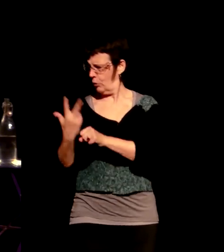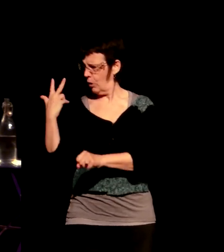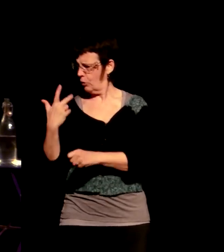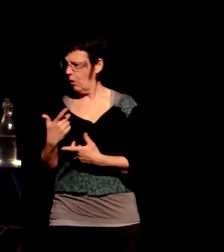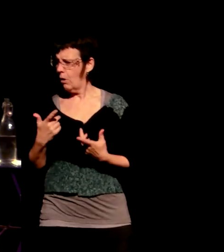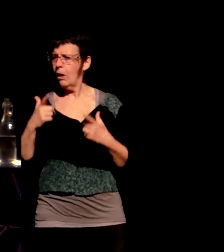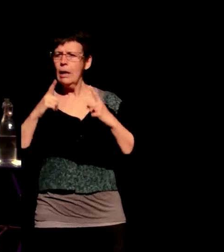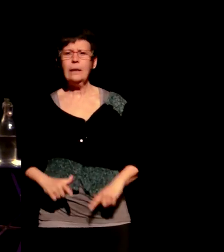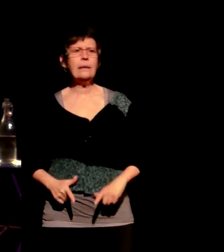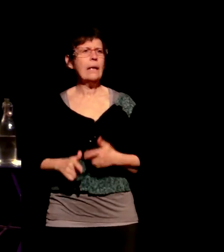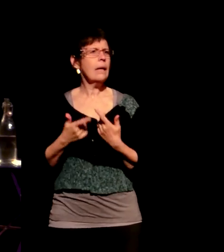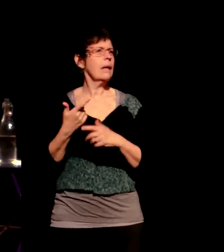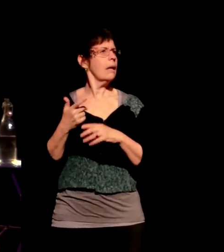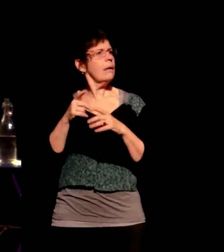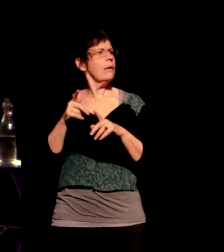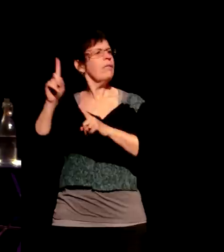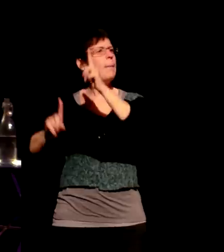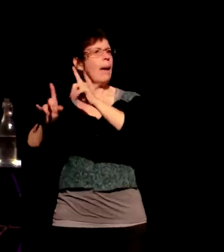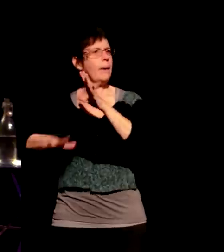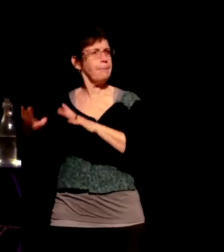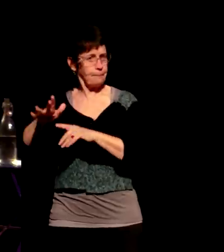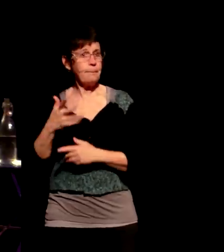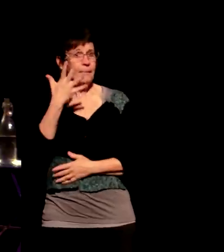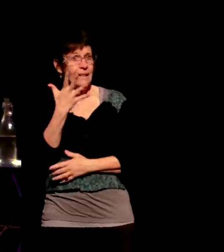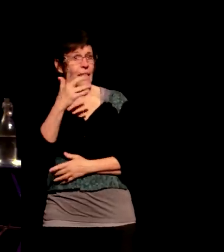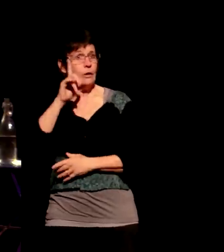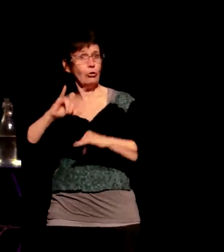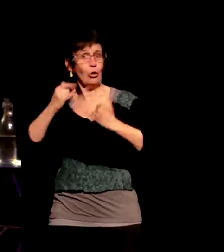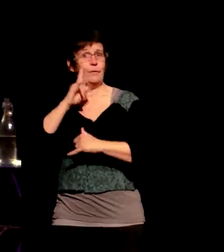même cas, 5 jeunes filles qui ont été menacées d'exclusion. Finalement, elles ont réussi à